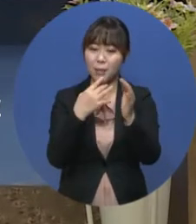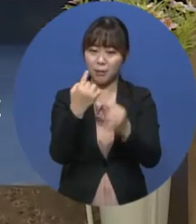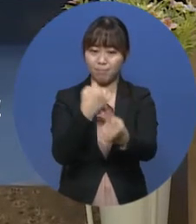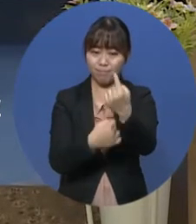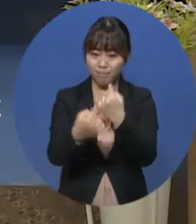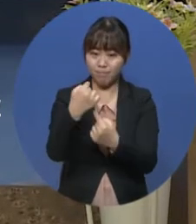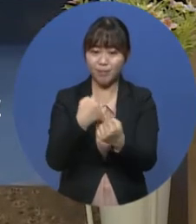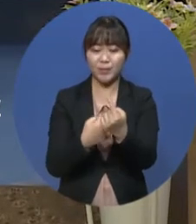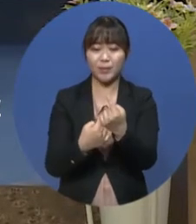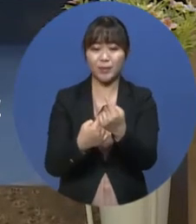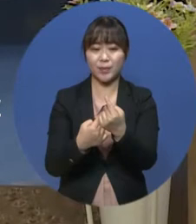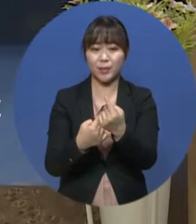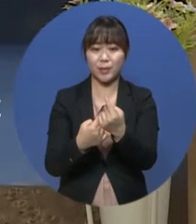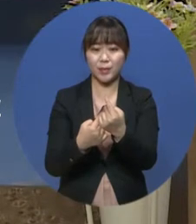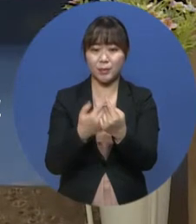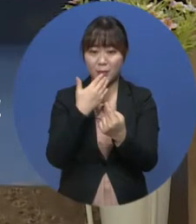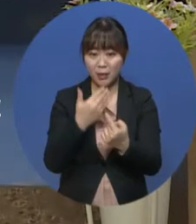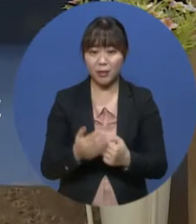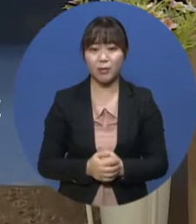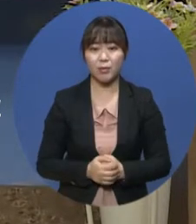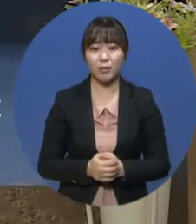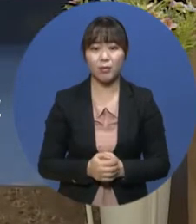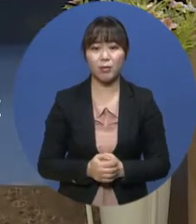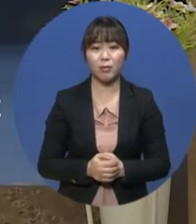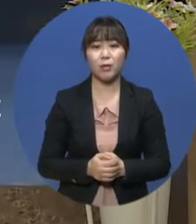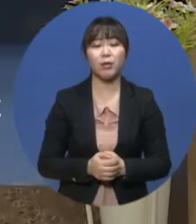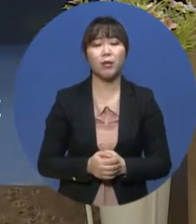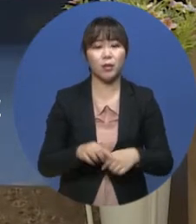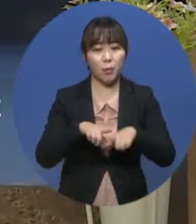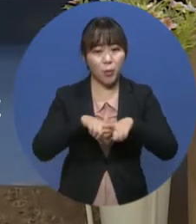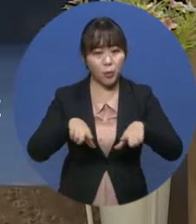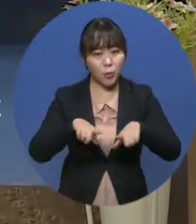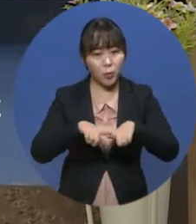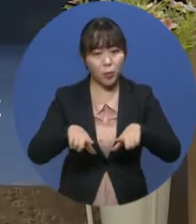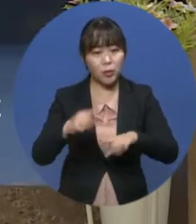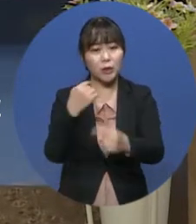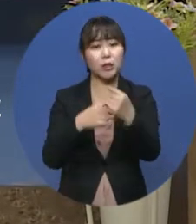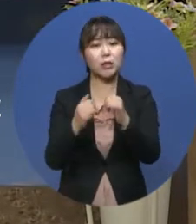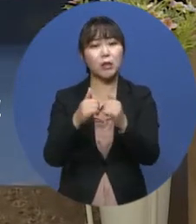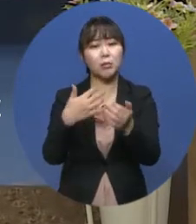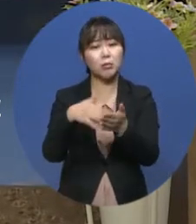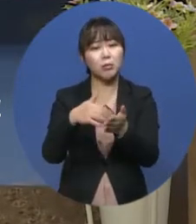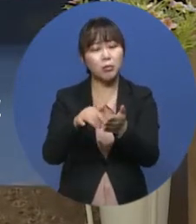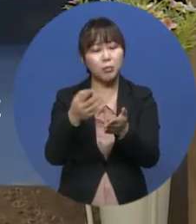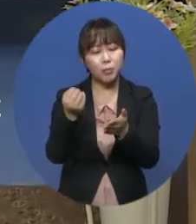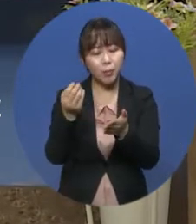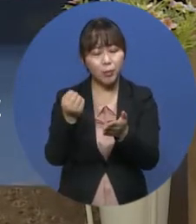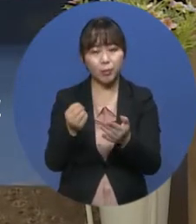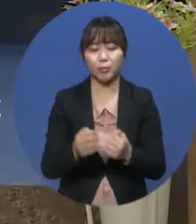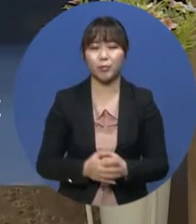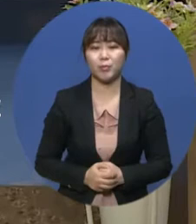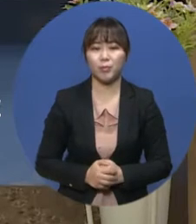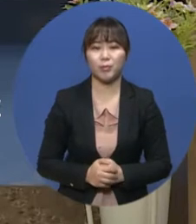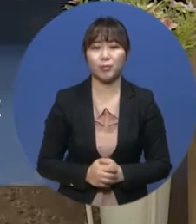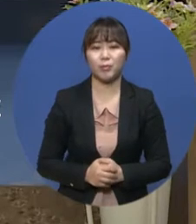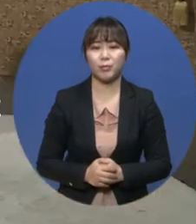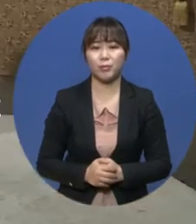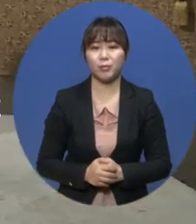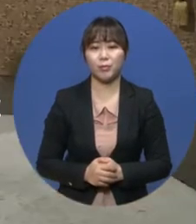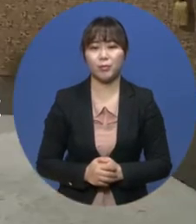지원을 받는 거군요 그러면 보통은 한 몇 명 정도 지원을 바뀌어